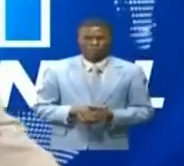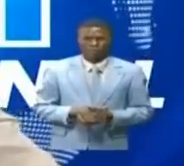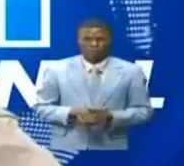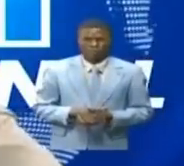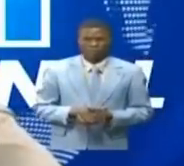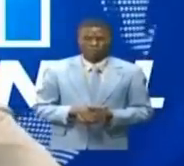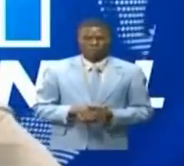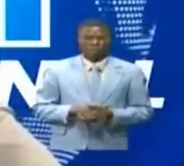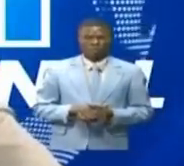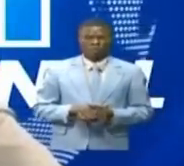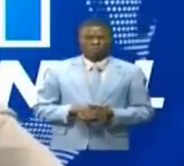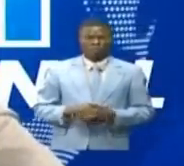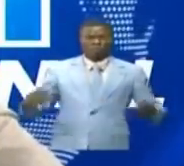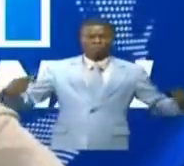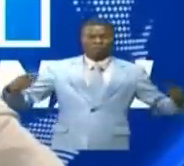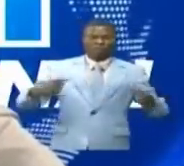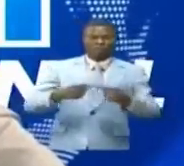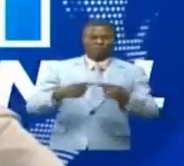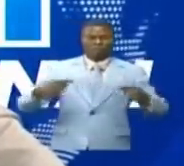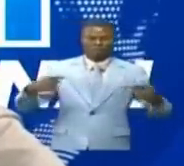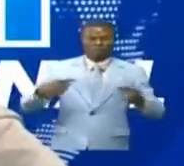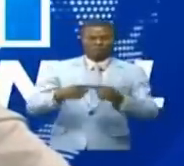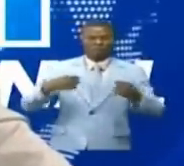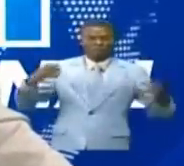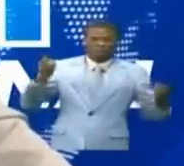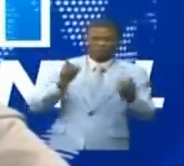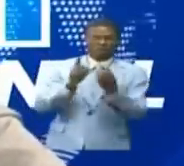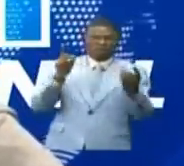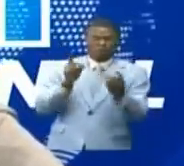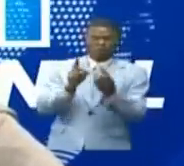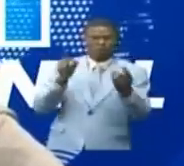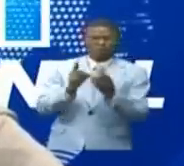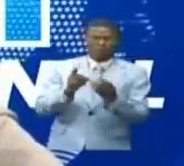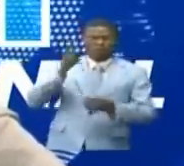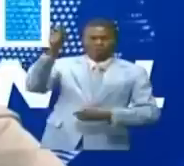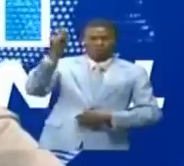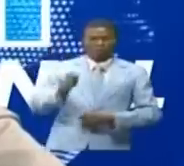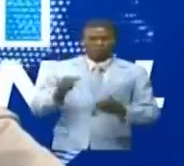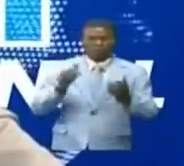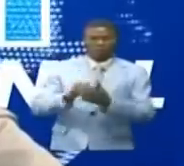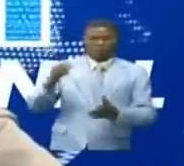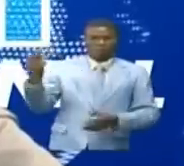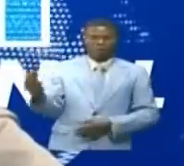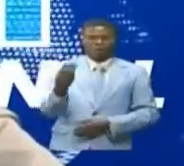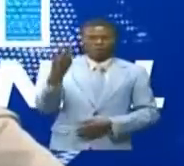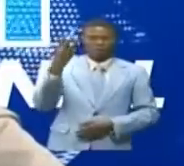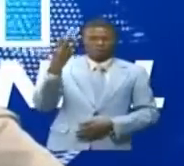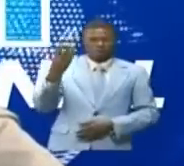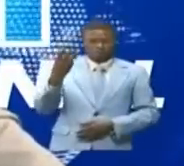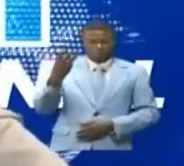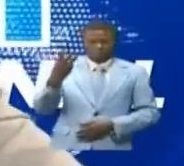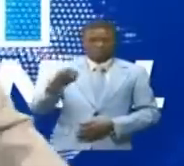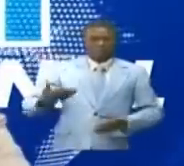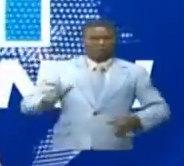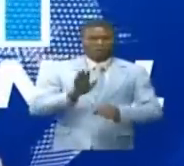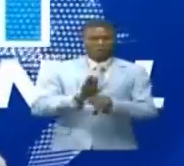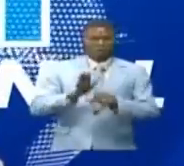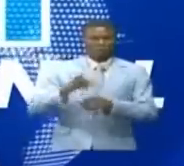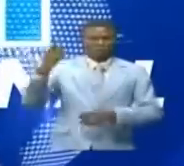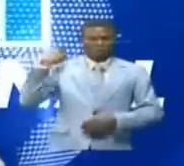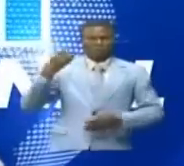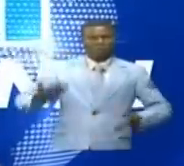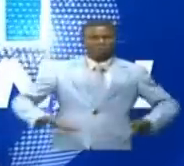La contre-offensive des FRDC sur les positions du M23 dans le territoire de Rutshuru est saluée par les députés